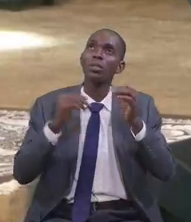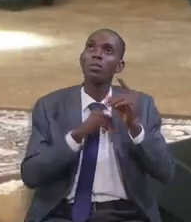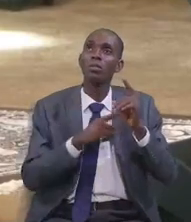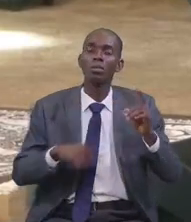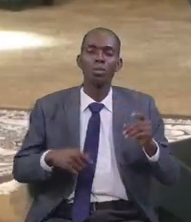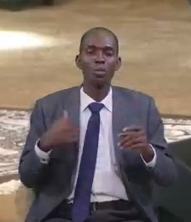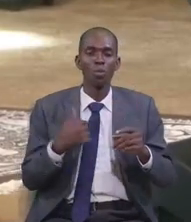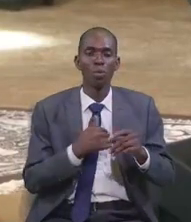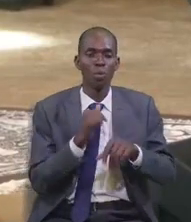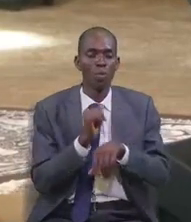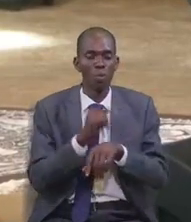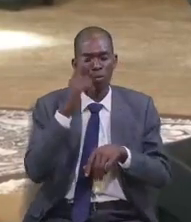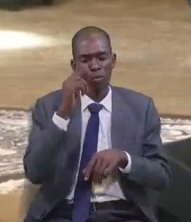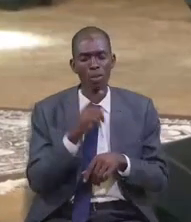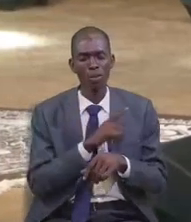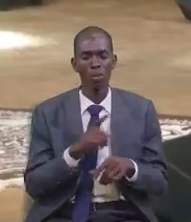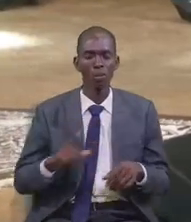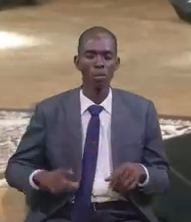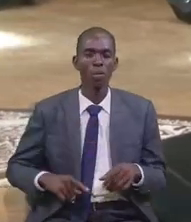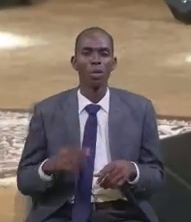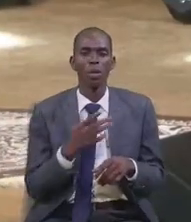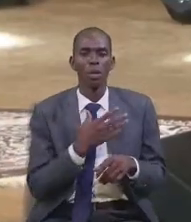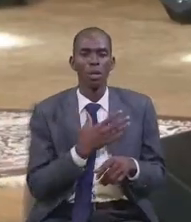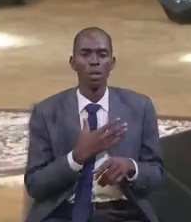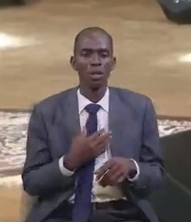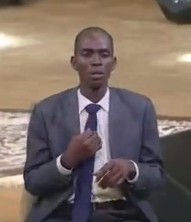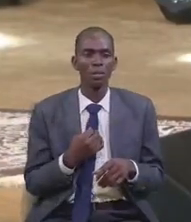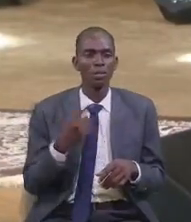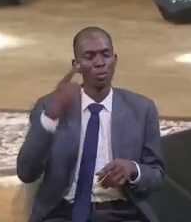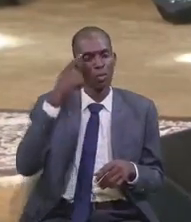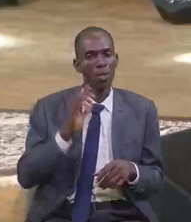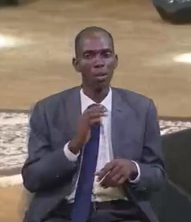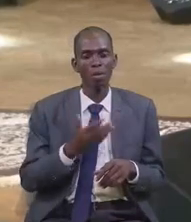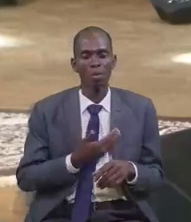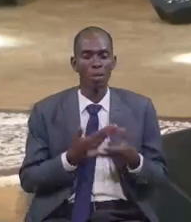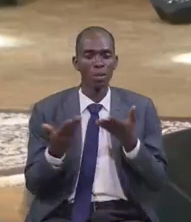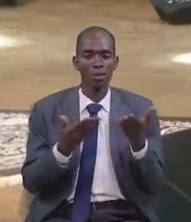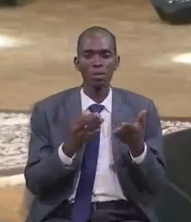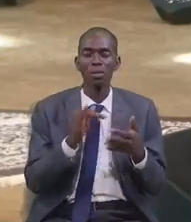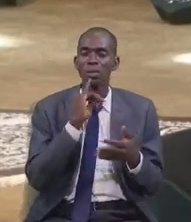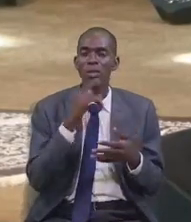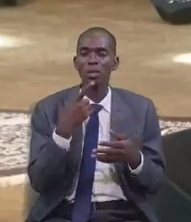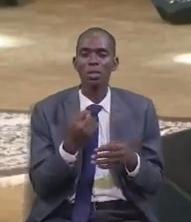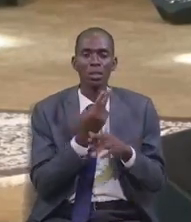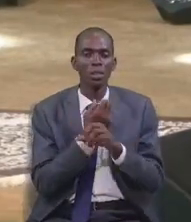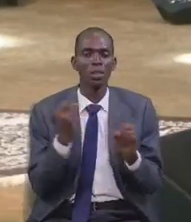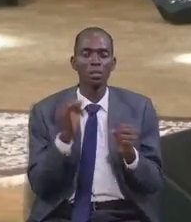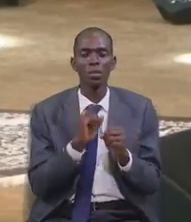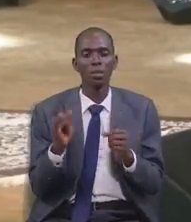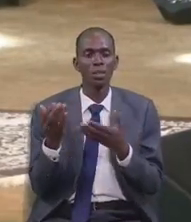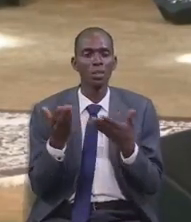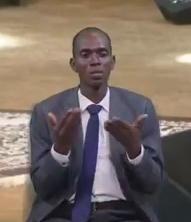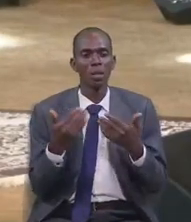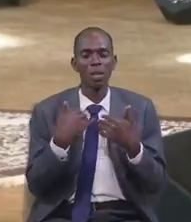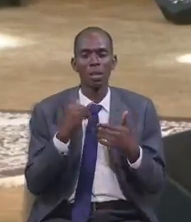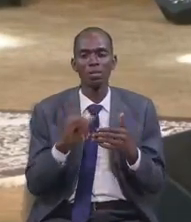Seigneur, et notre service est rédempteur. En fuyant la corruption qui existe